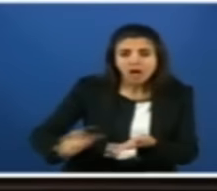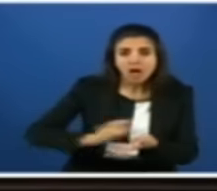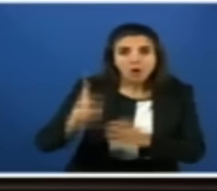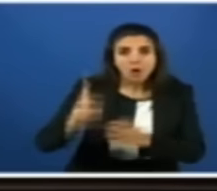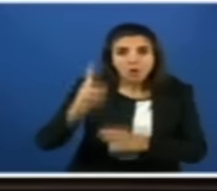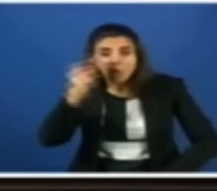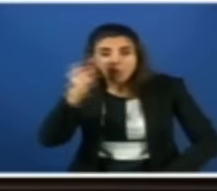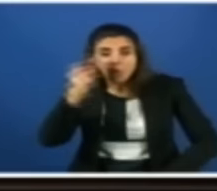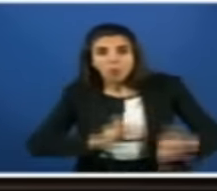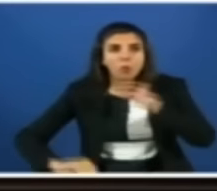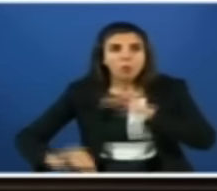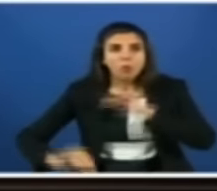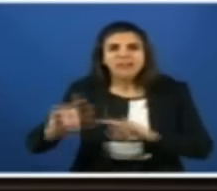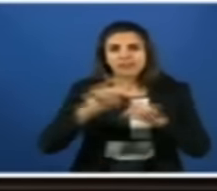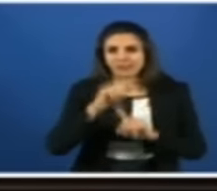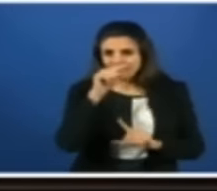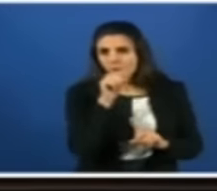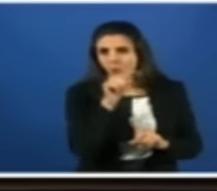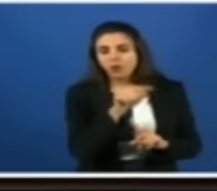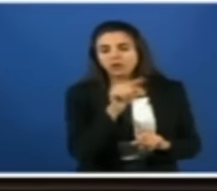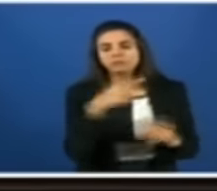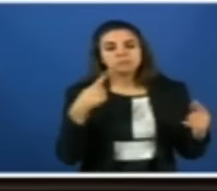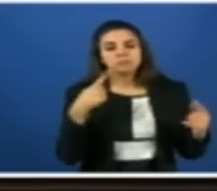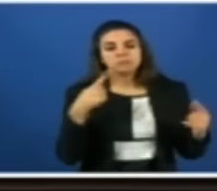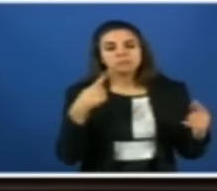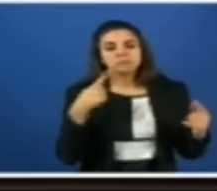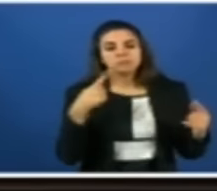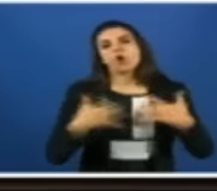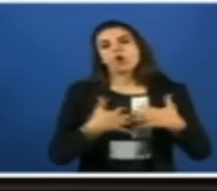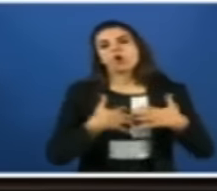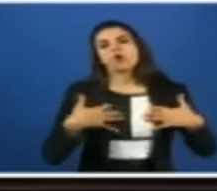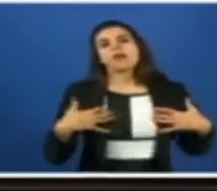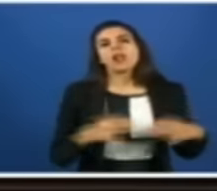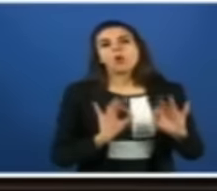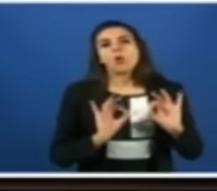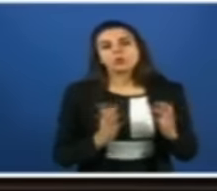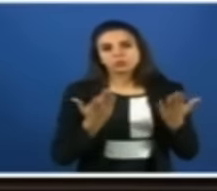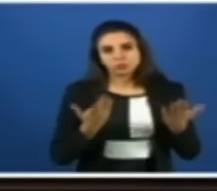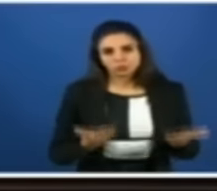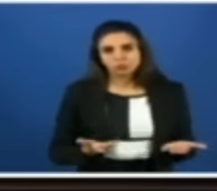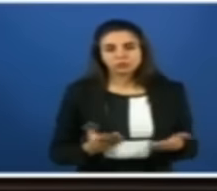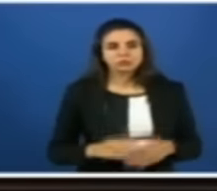uydurulan Dabıgı'da güvenli bir yer haline geldi.